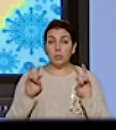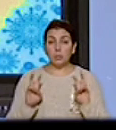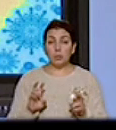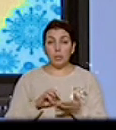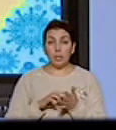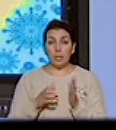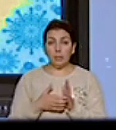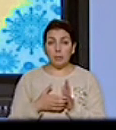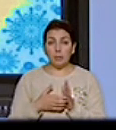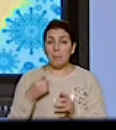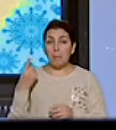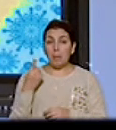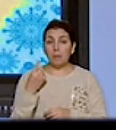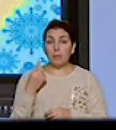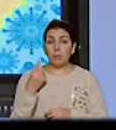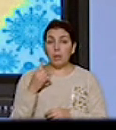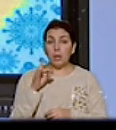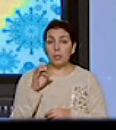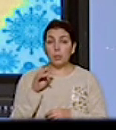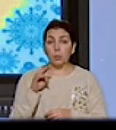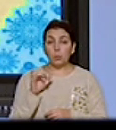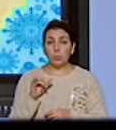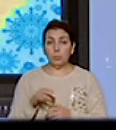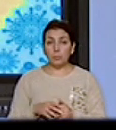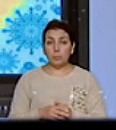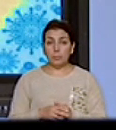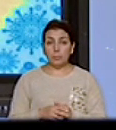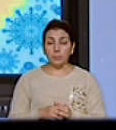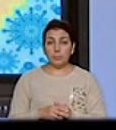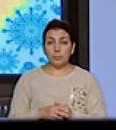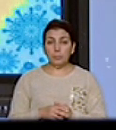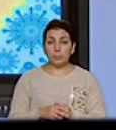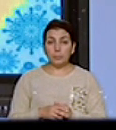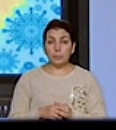Сейчас я сижу в классе в первом ряду.